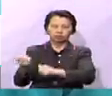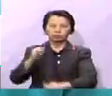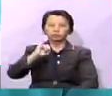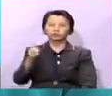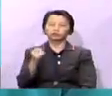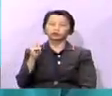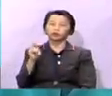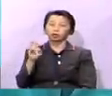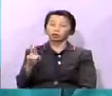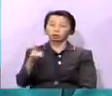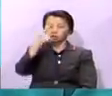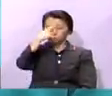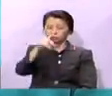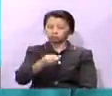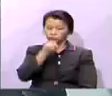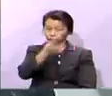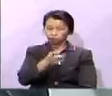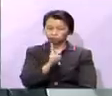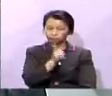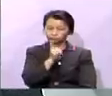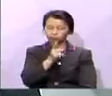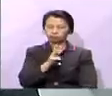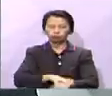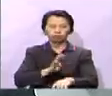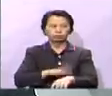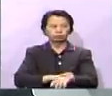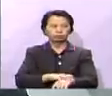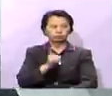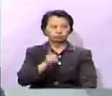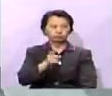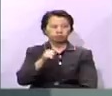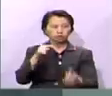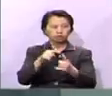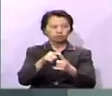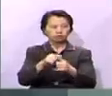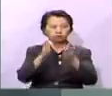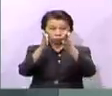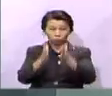JKR untuk memberikan amaran kepada pengguna,